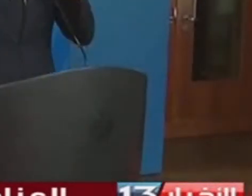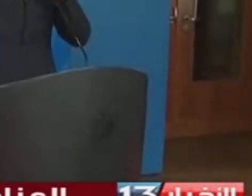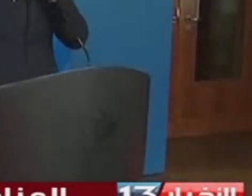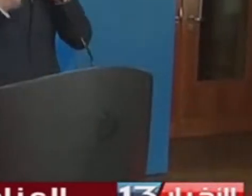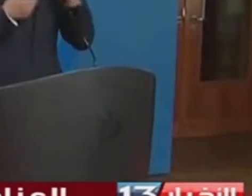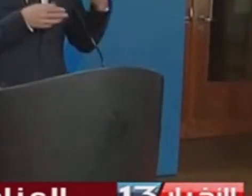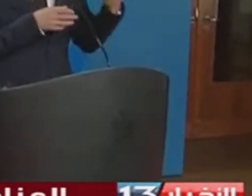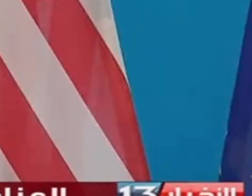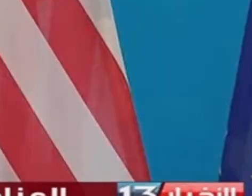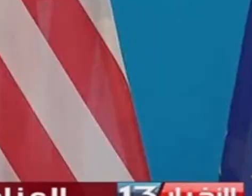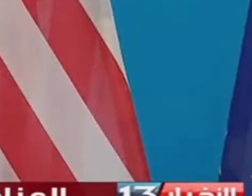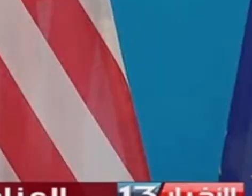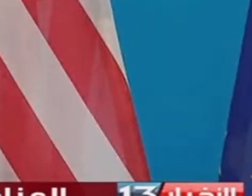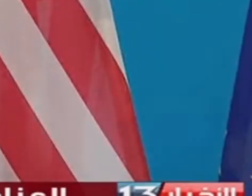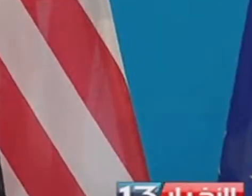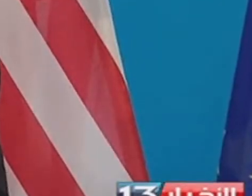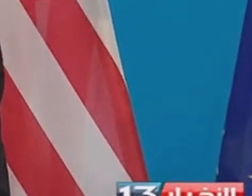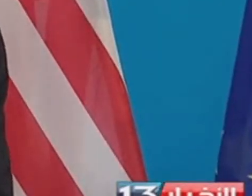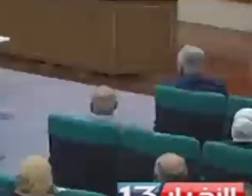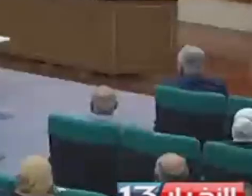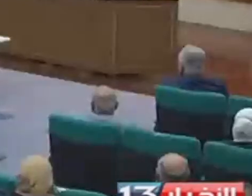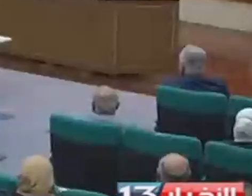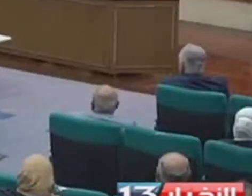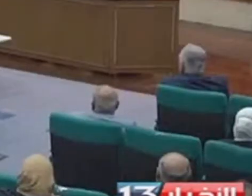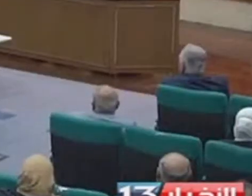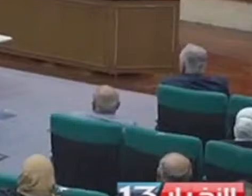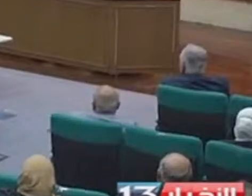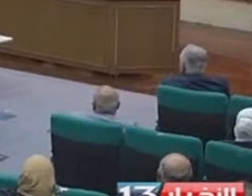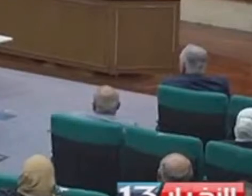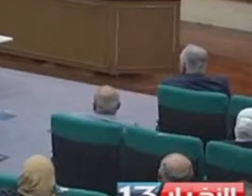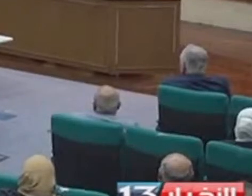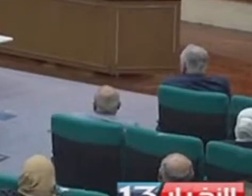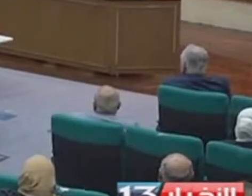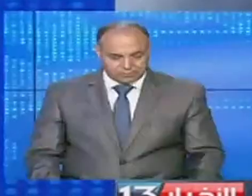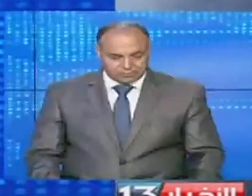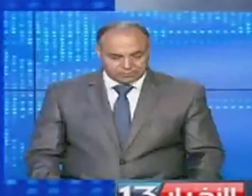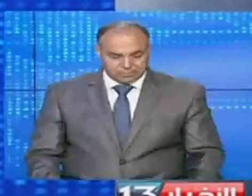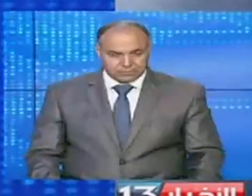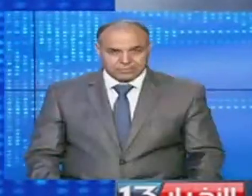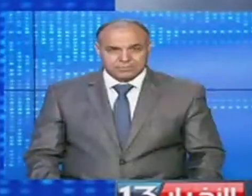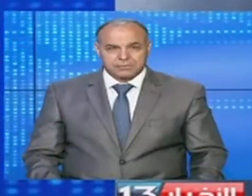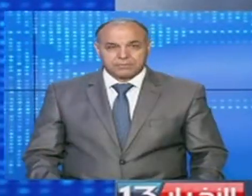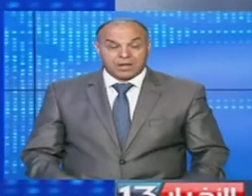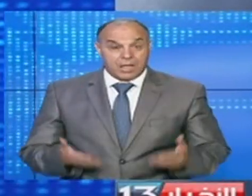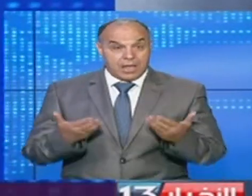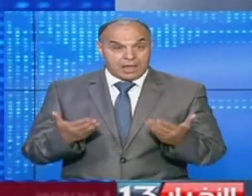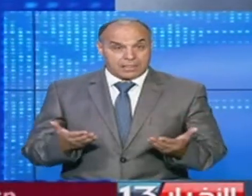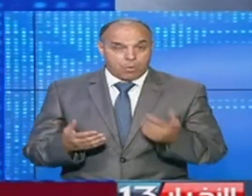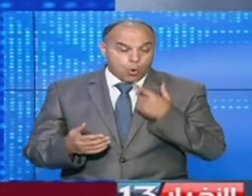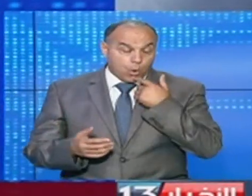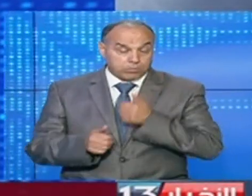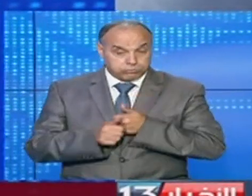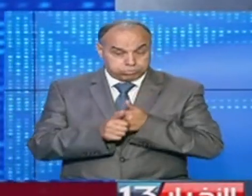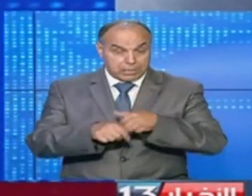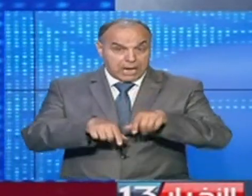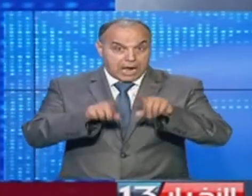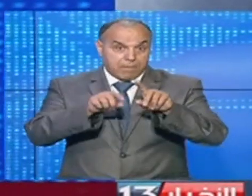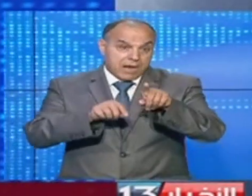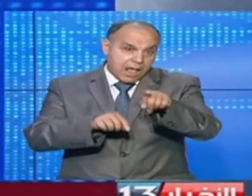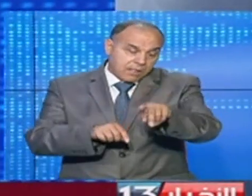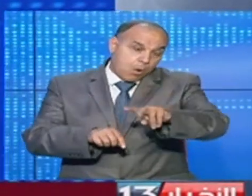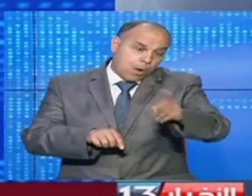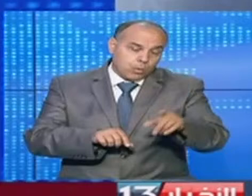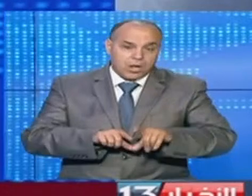وتونس تواصل حشد الدعم للدوله الجاره ان نشير الى انه بامكانكم